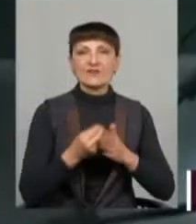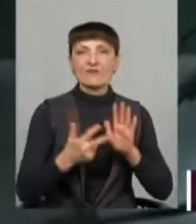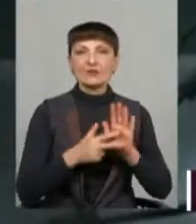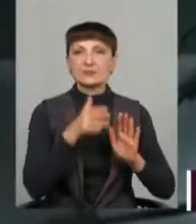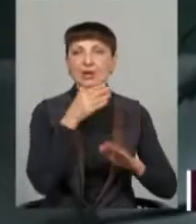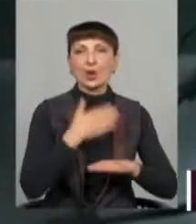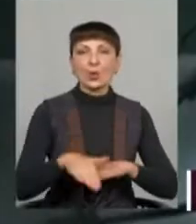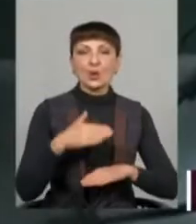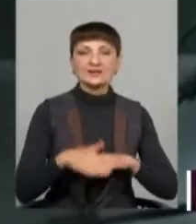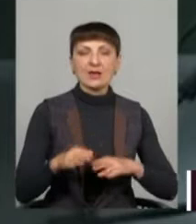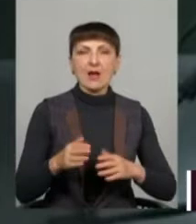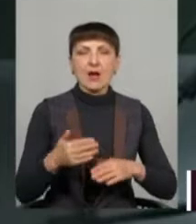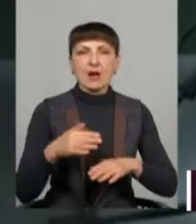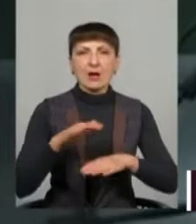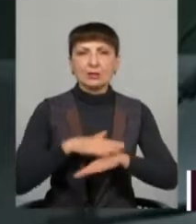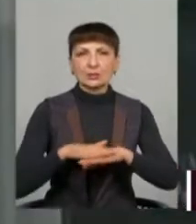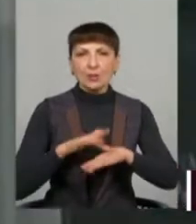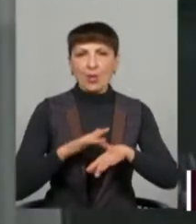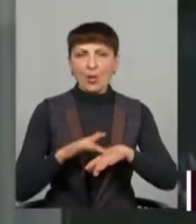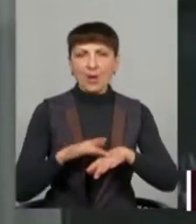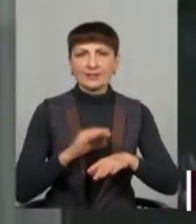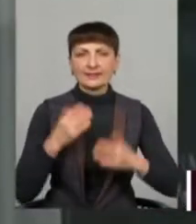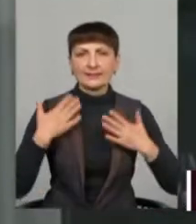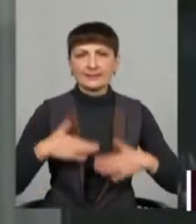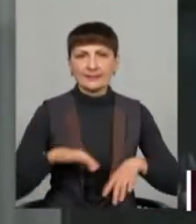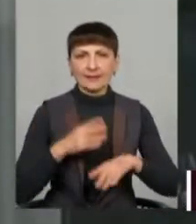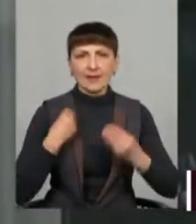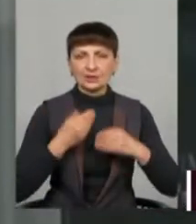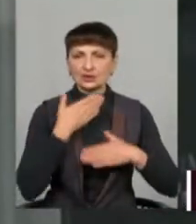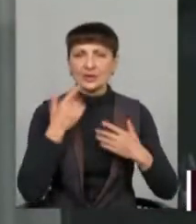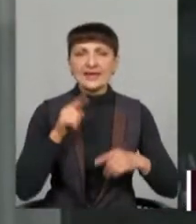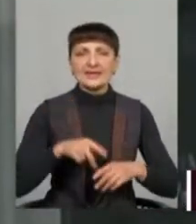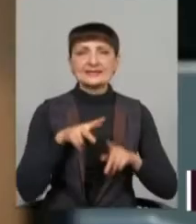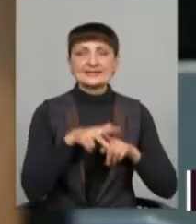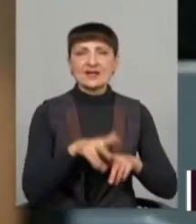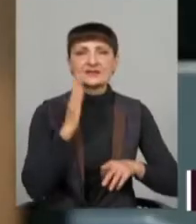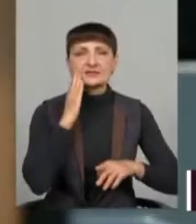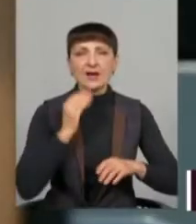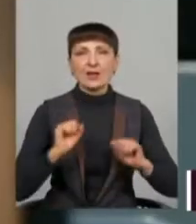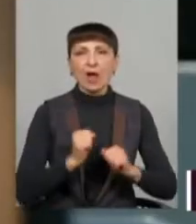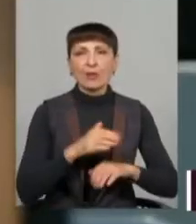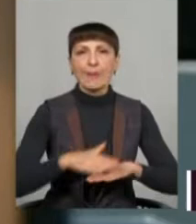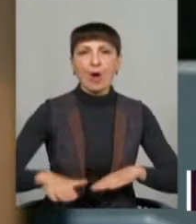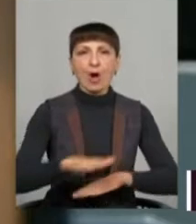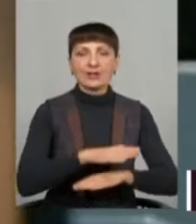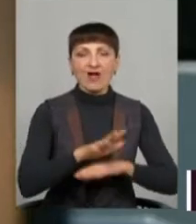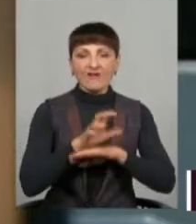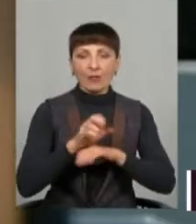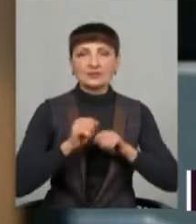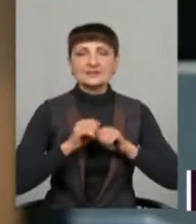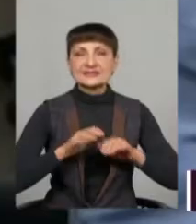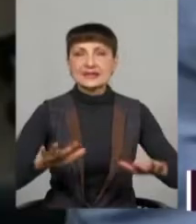на улицу босиком и в нижнем белье, а еще заставила спать на холодном полу. Фото с ней в социальных сетях